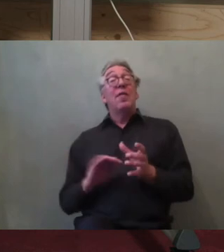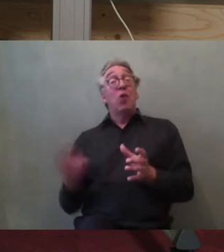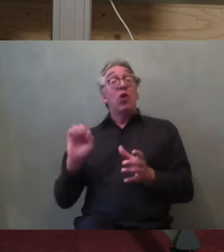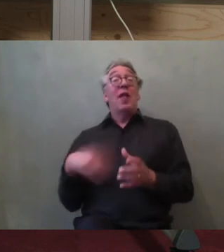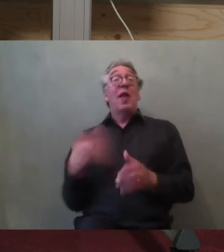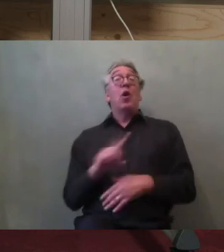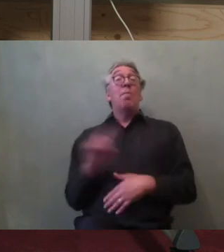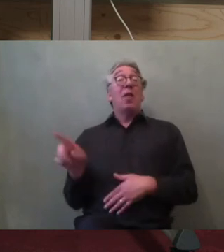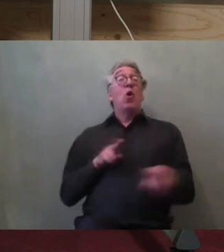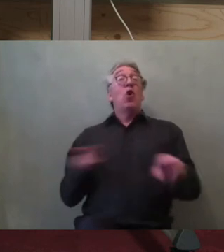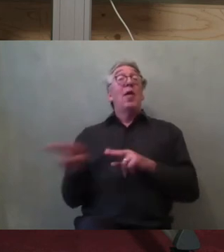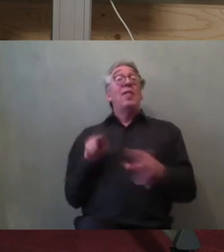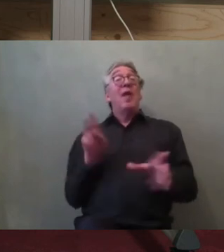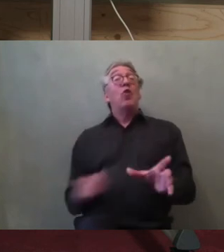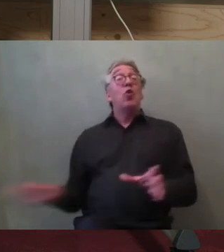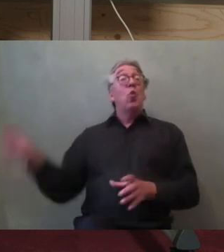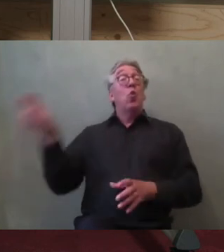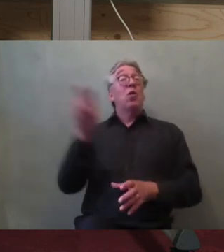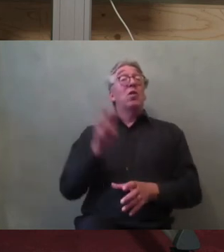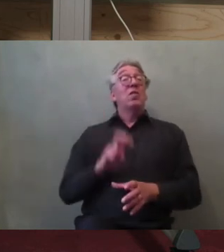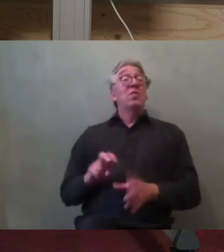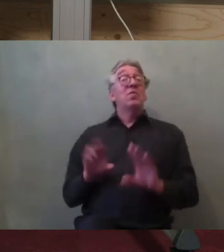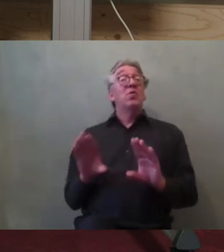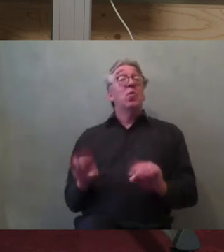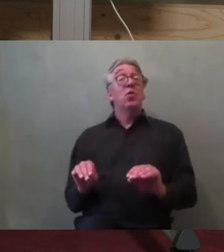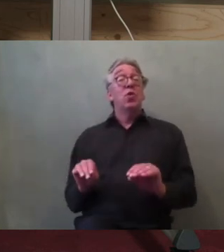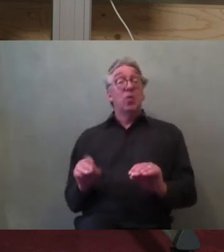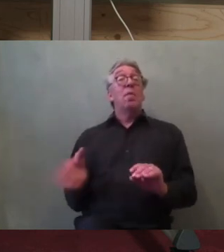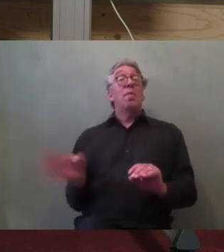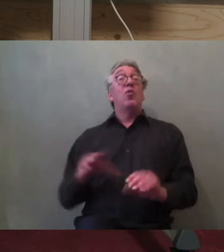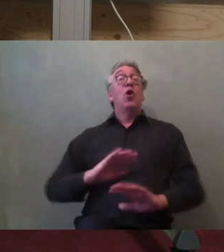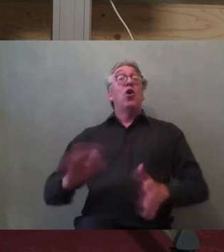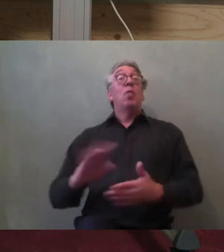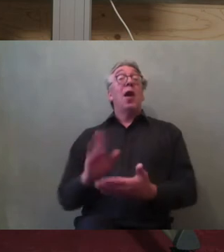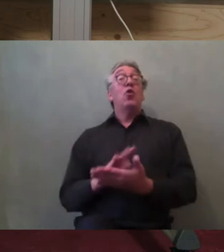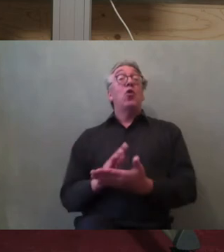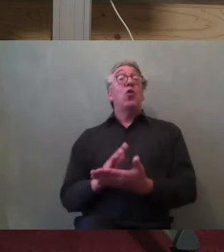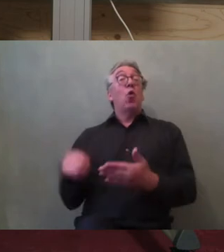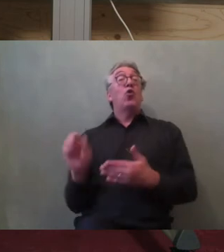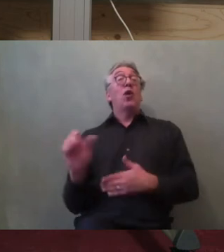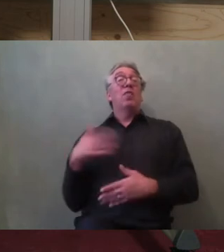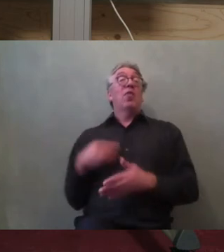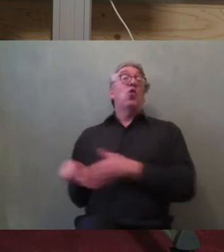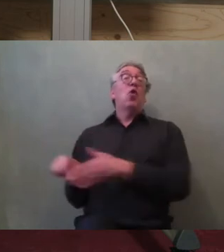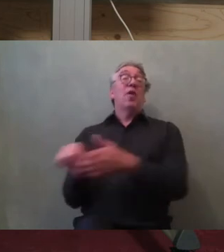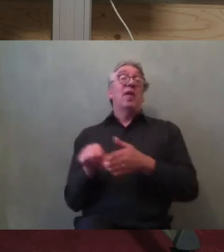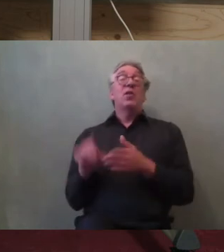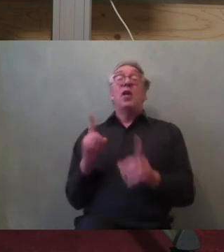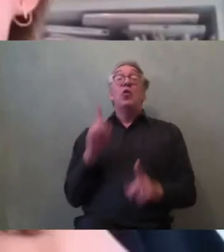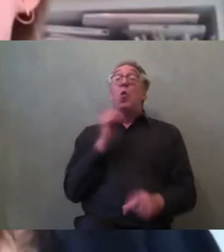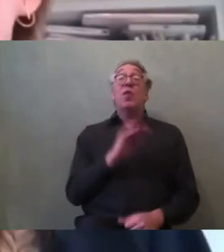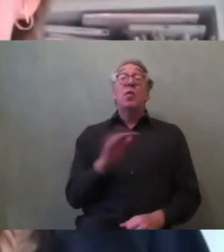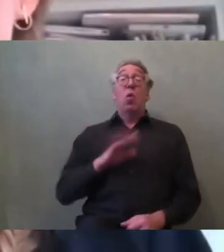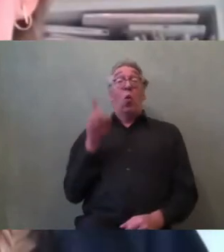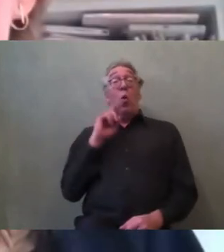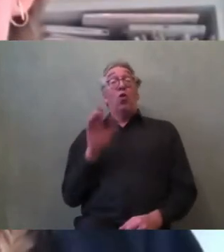theatertour, een interactieve tour, waarbij een gebarentolk onderdeel is van de rondleiding. Waardoor niet alleen dove kinderen, maar ook horende kinderen